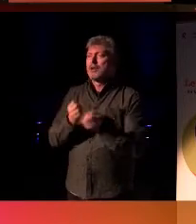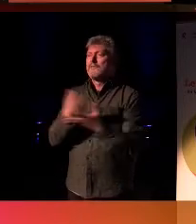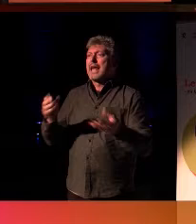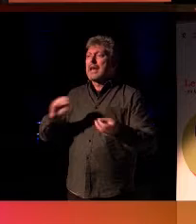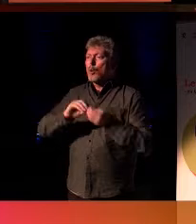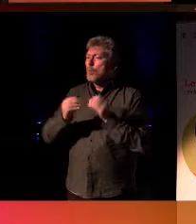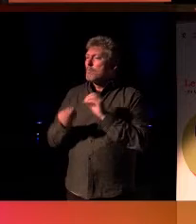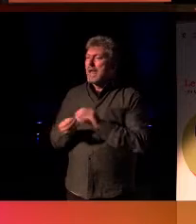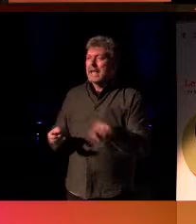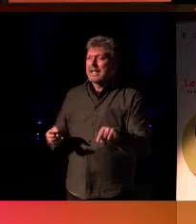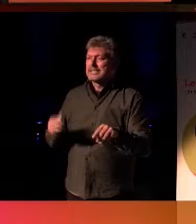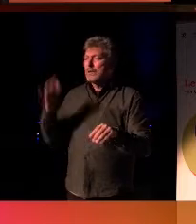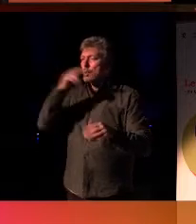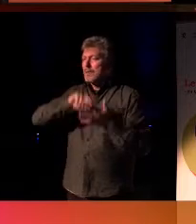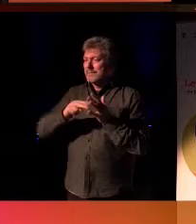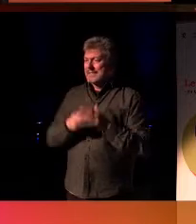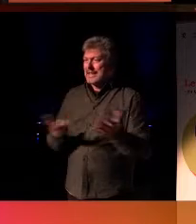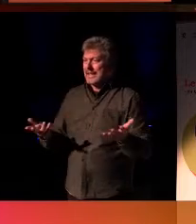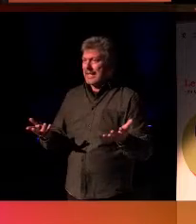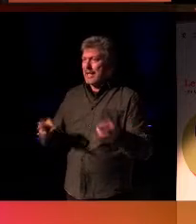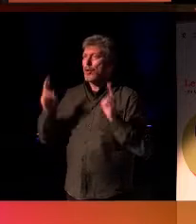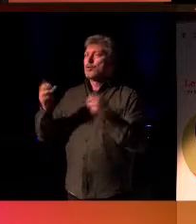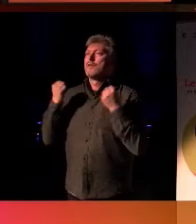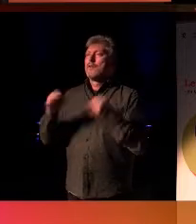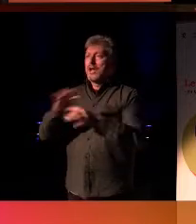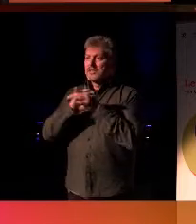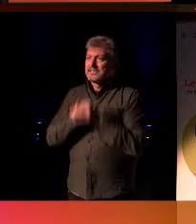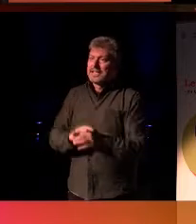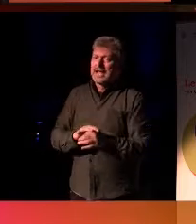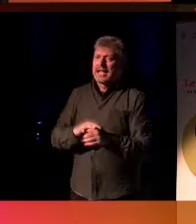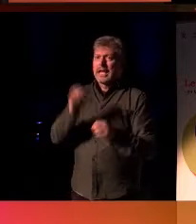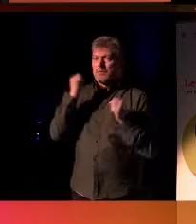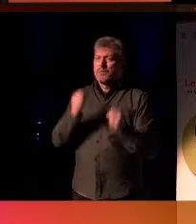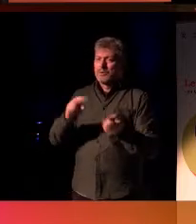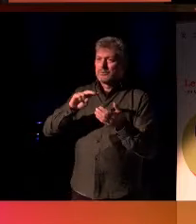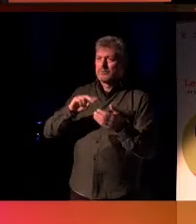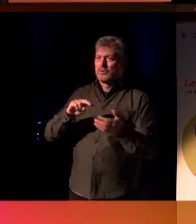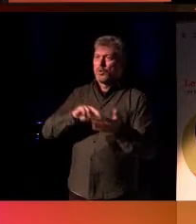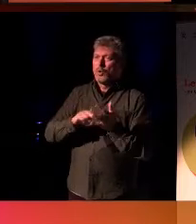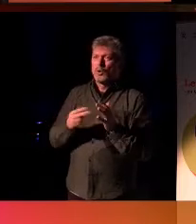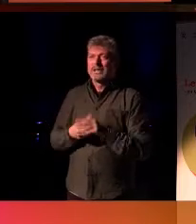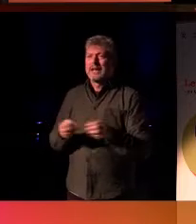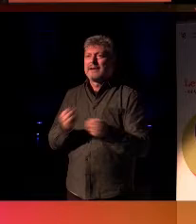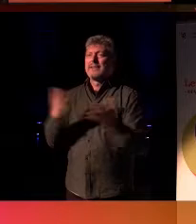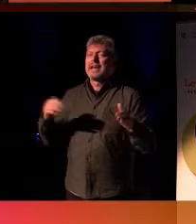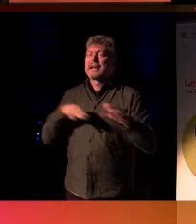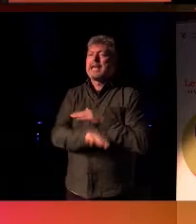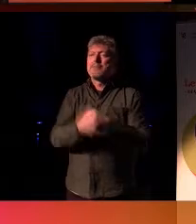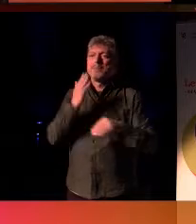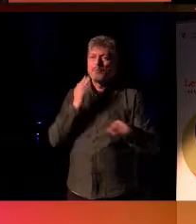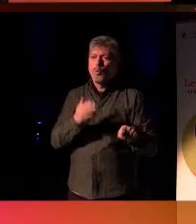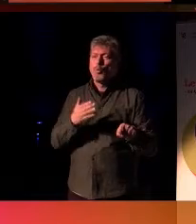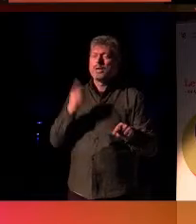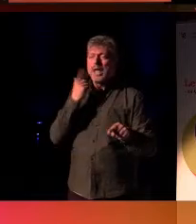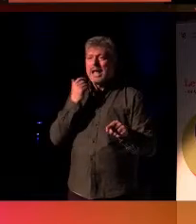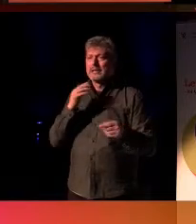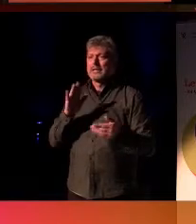det ble nevnt i går, så må fastlegene nå håndtere flere hjemmeboende eldre med flere sykdommer enn